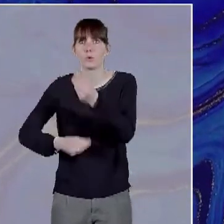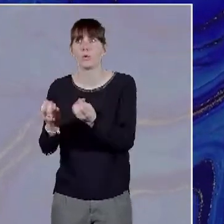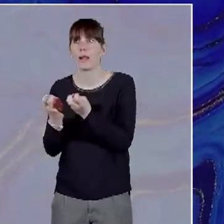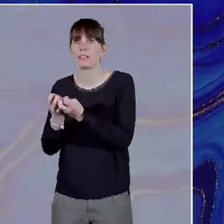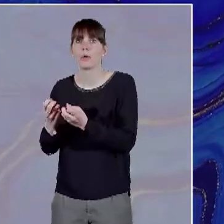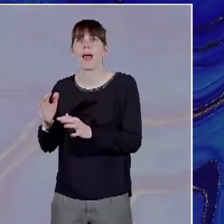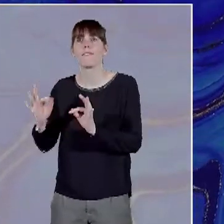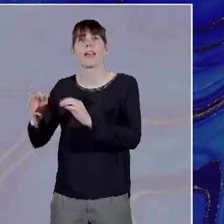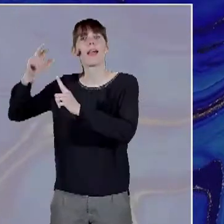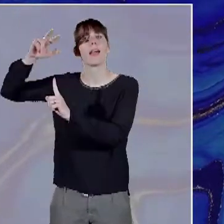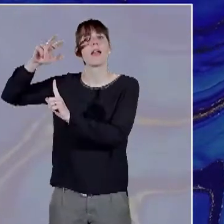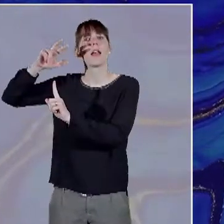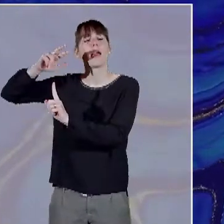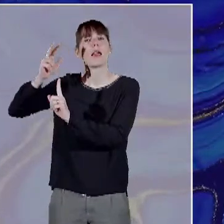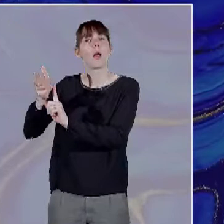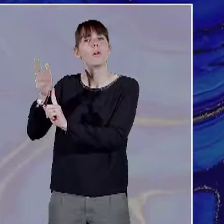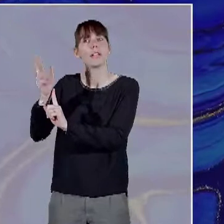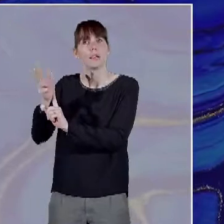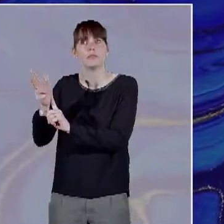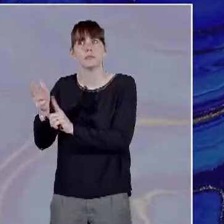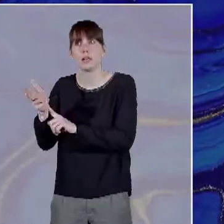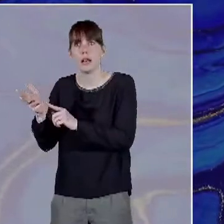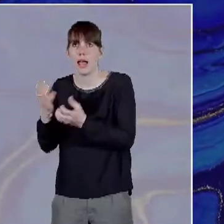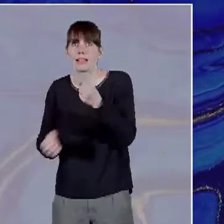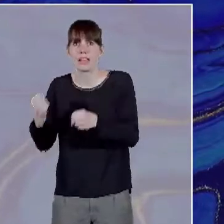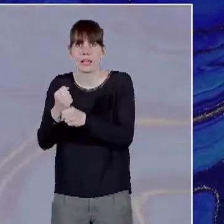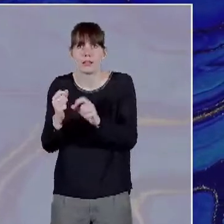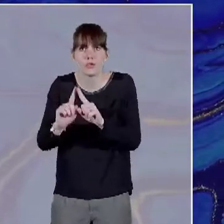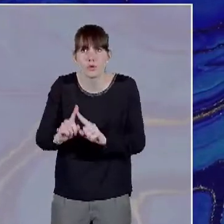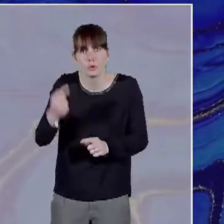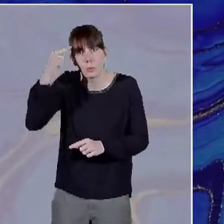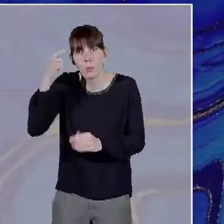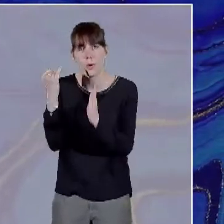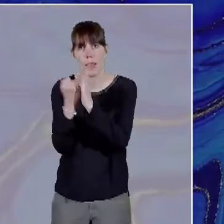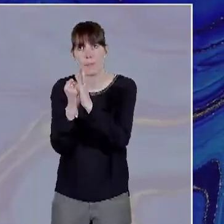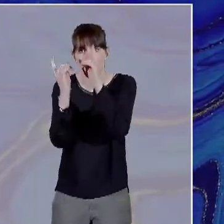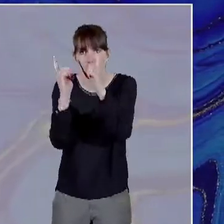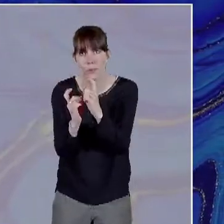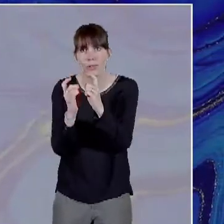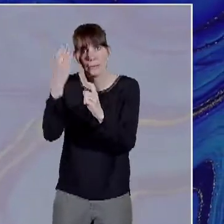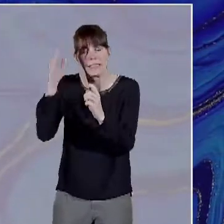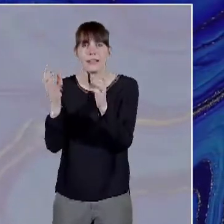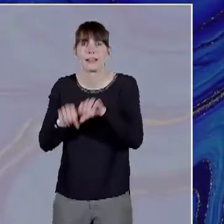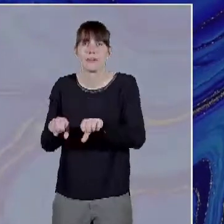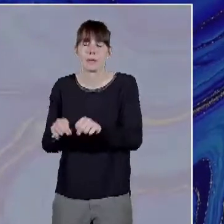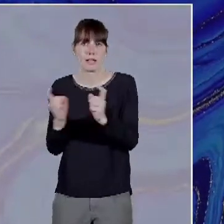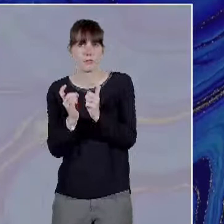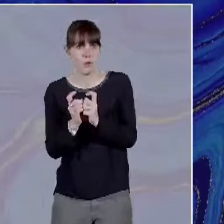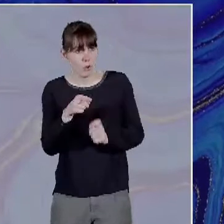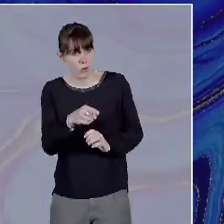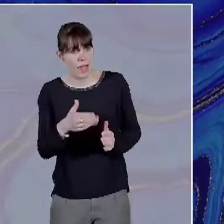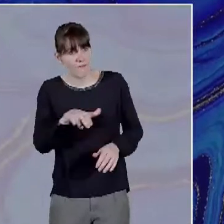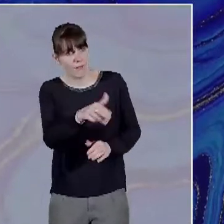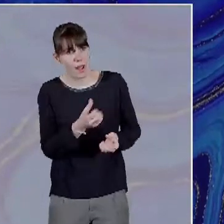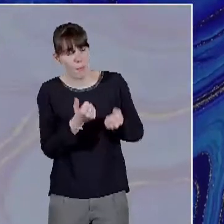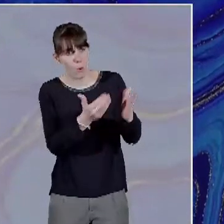consommation d'électricité classique. Alors, est-ce que vous allez pousser des amendements à l'Assemblée ou au Sénat là-dessus? Ben oui. Vous l'avez déjà fait? On en pousse. Même